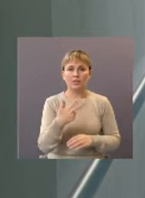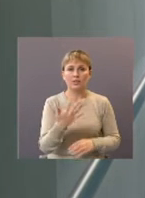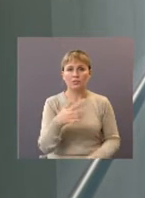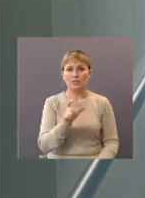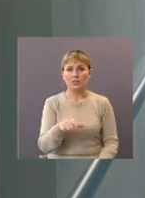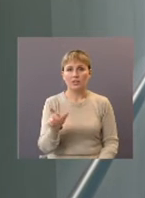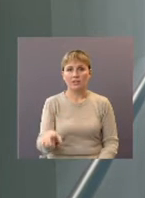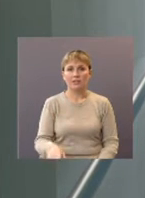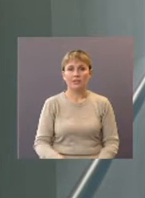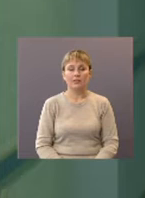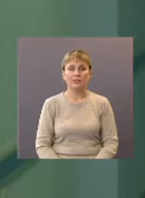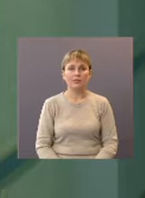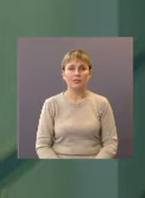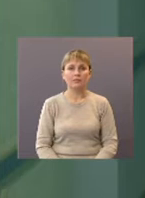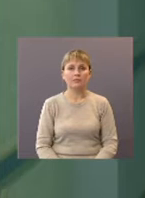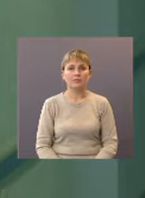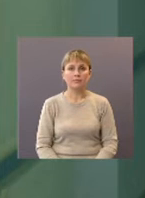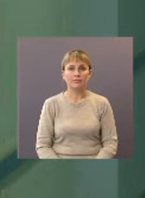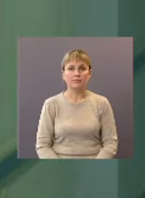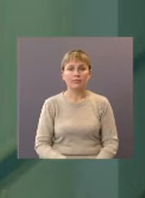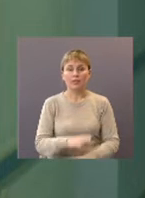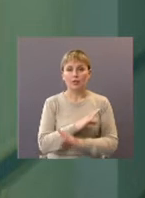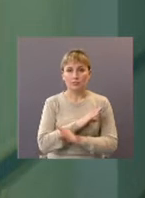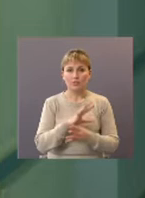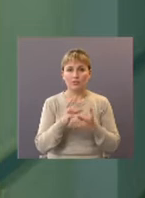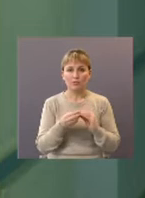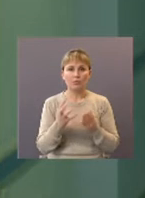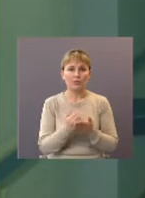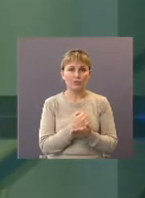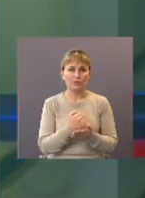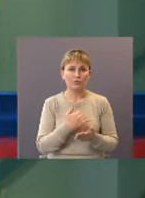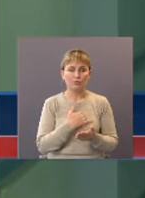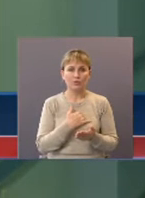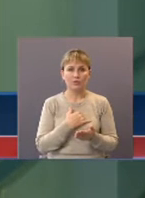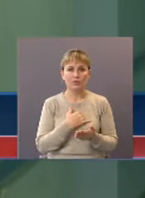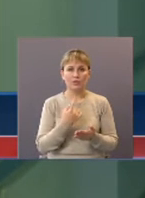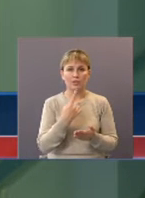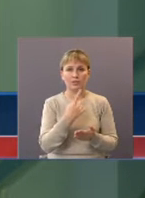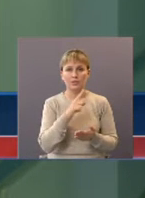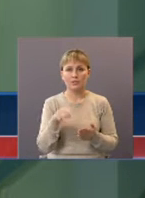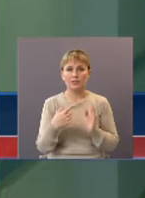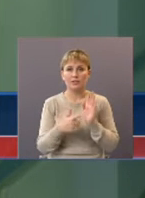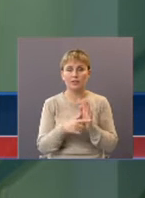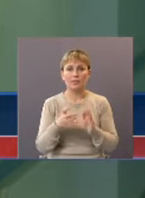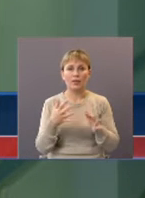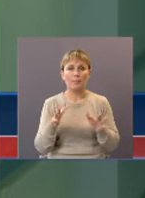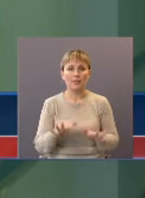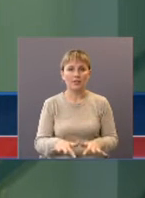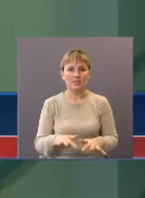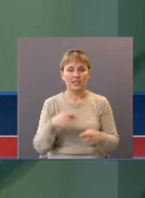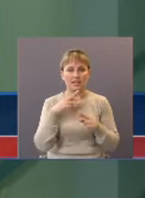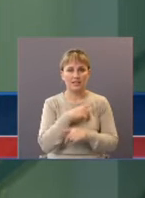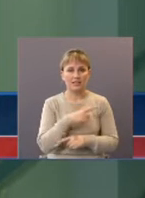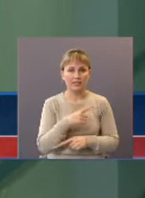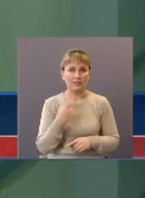35 человек. Летальность вообще составляет у нас 1,7. На первом месте отравление